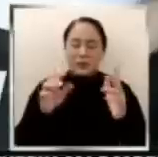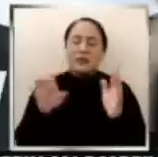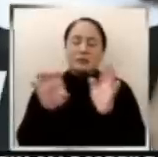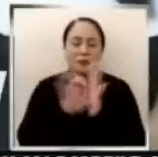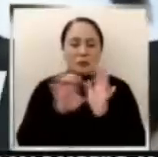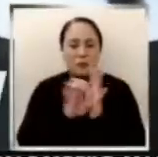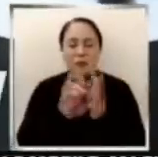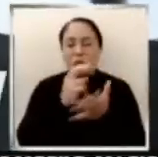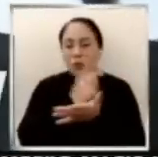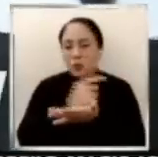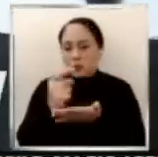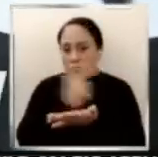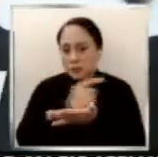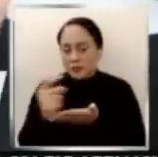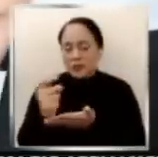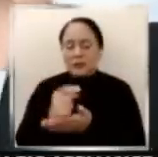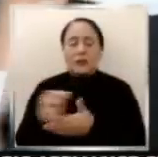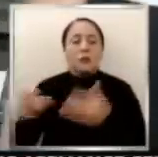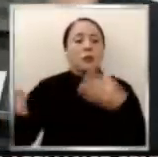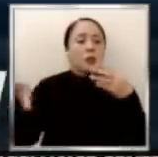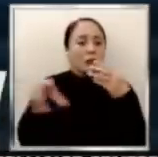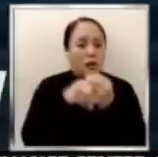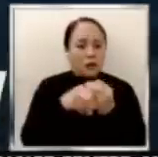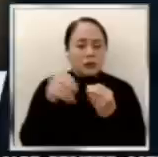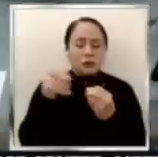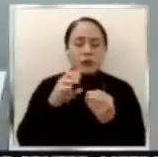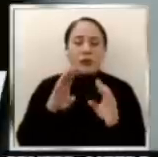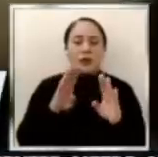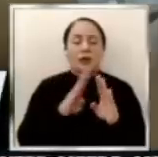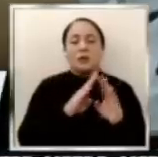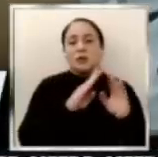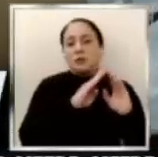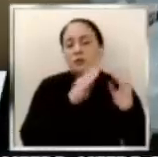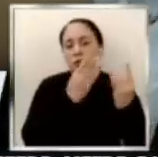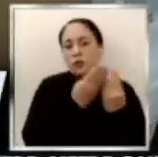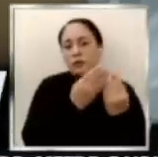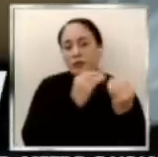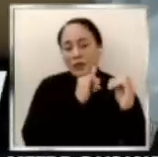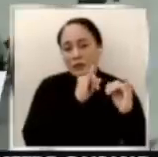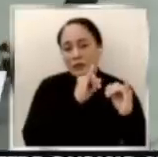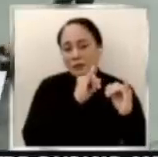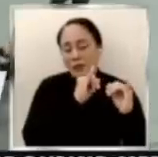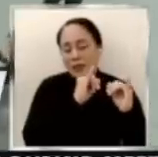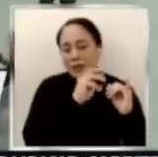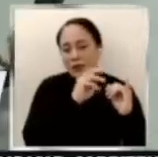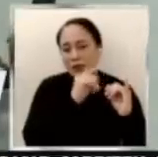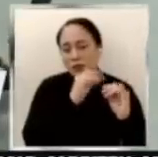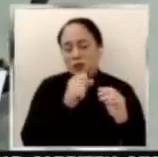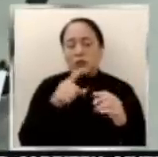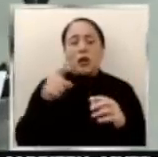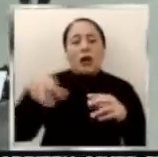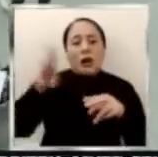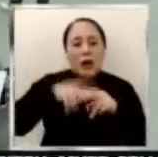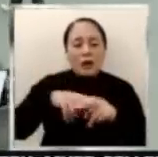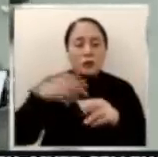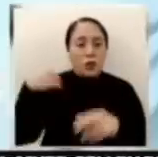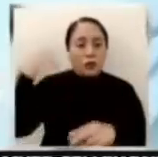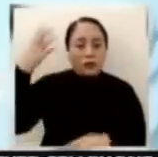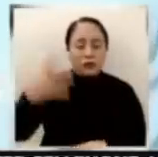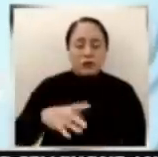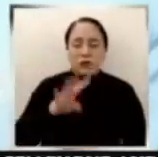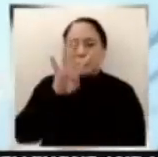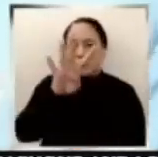Santa. Magdadagdag din daw ang Bureau of Immigration ng 155 na immigration officers sa apat na terminal ng Ninoy